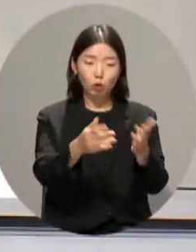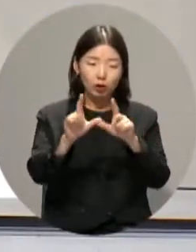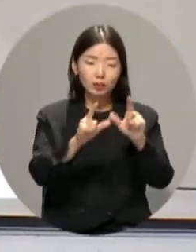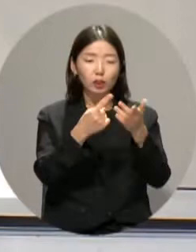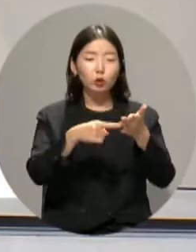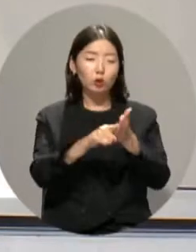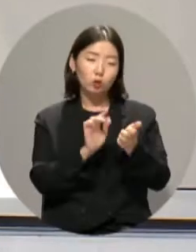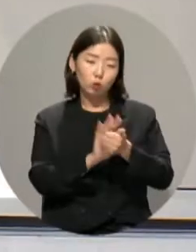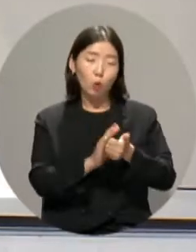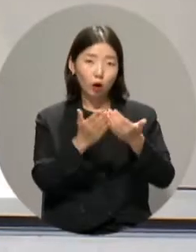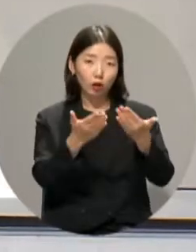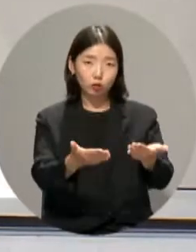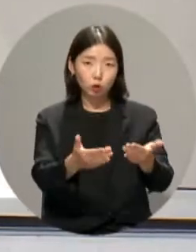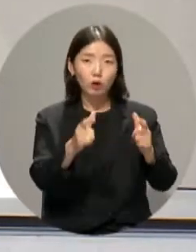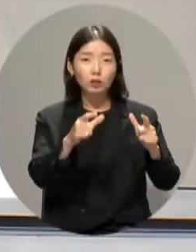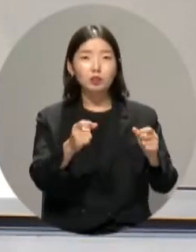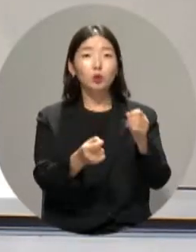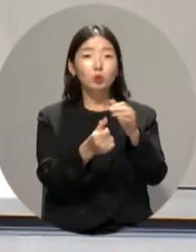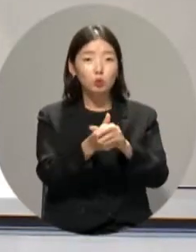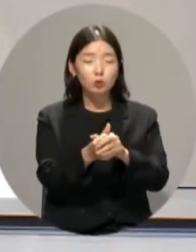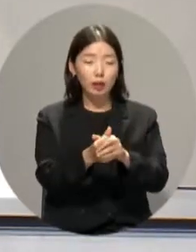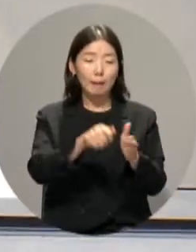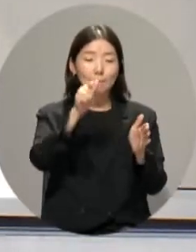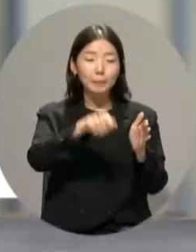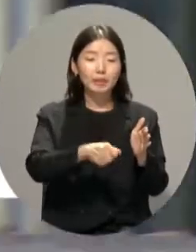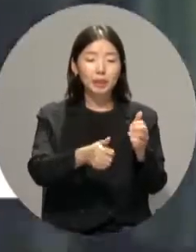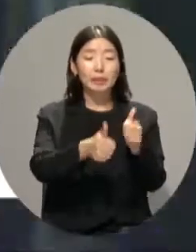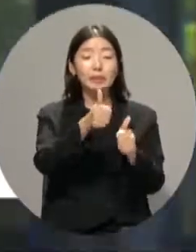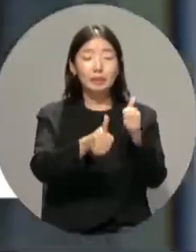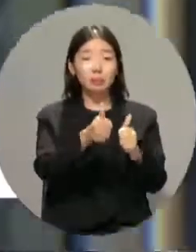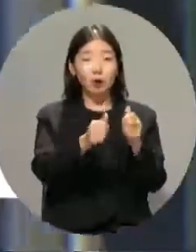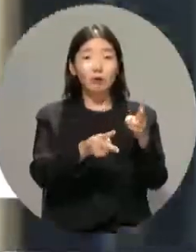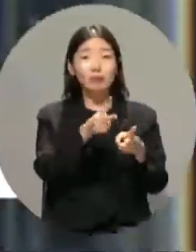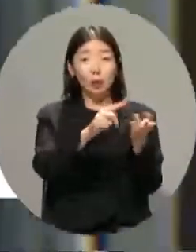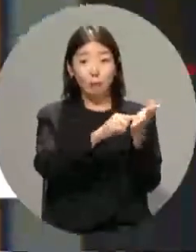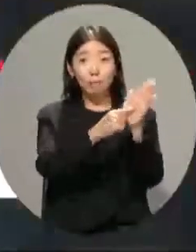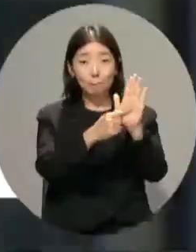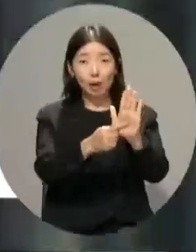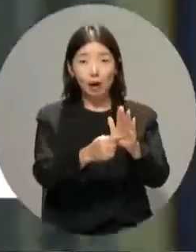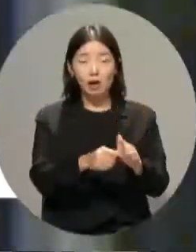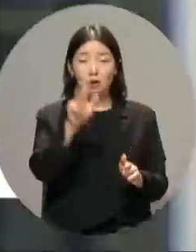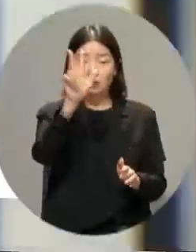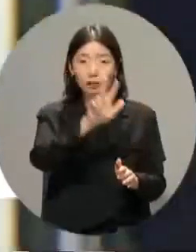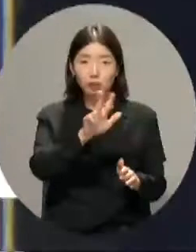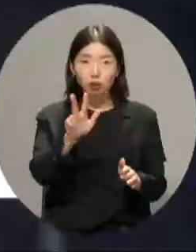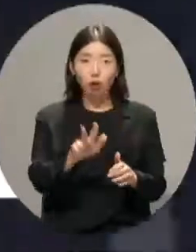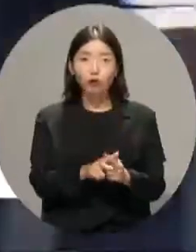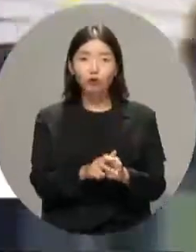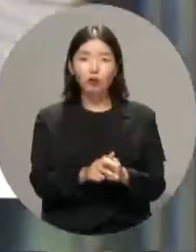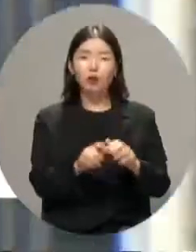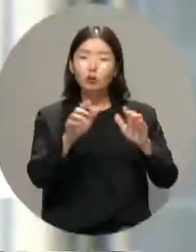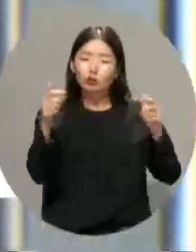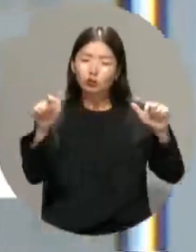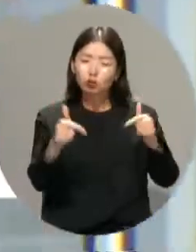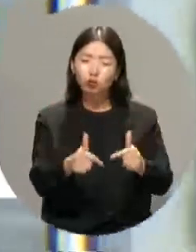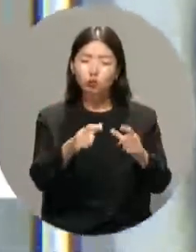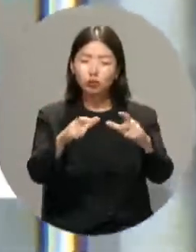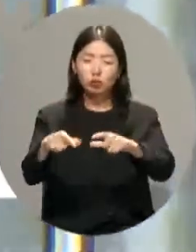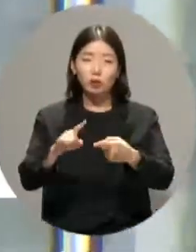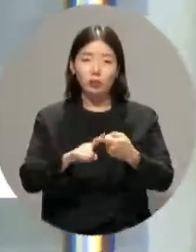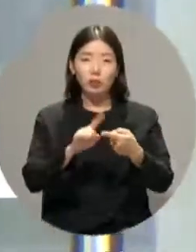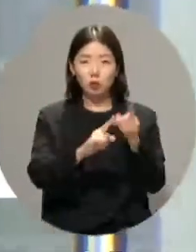지원하는 등의 지역 특화형 비자 시범사업을 실시한다면 전국 80 없고 인구감소 지역을 대상으로